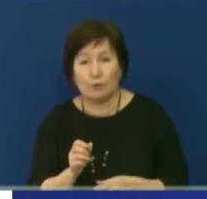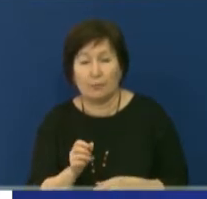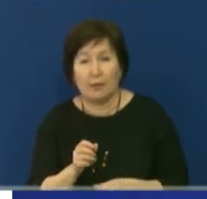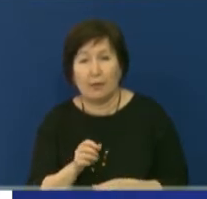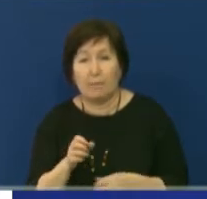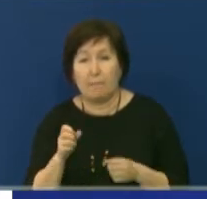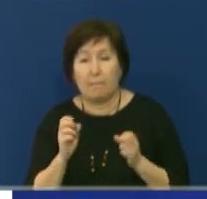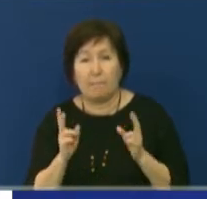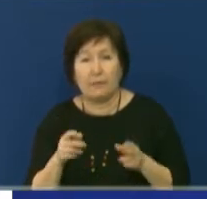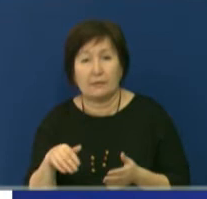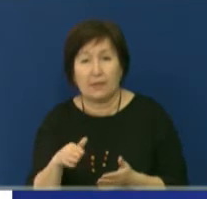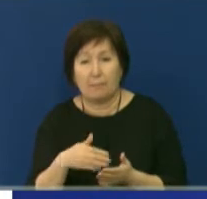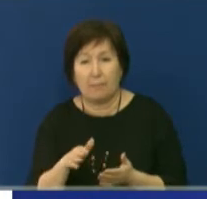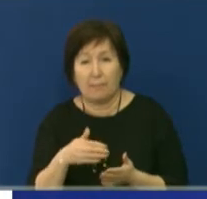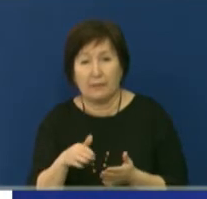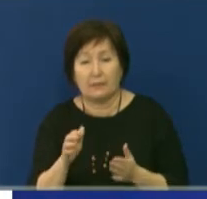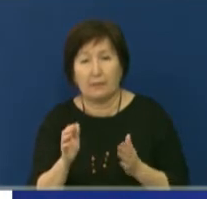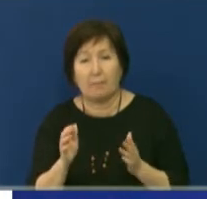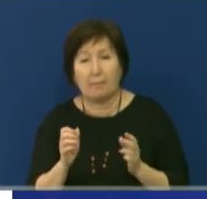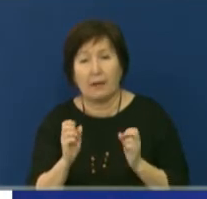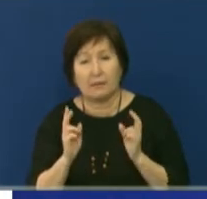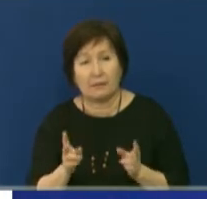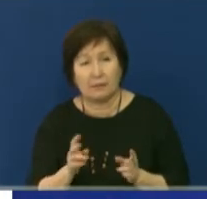не попадает в группу риска, то есть нужно